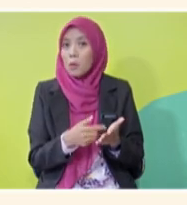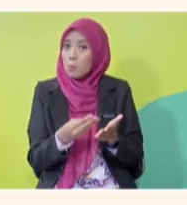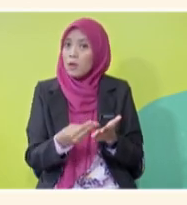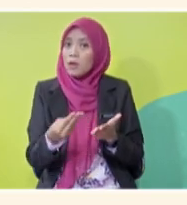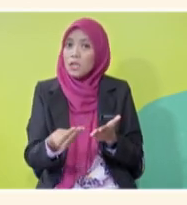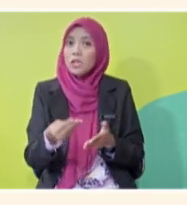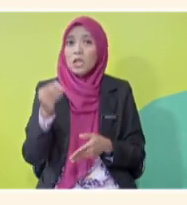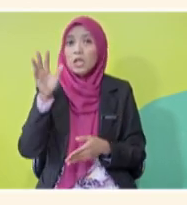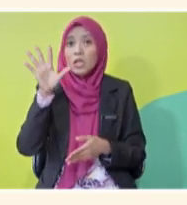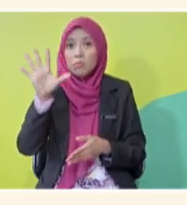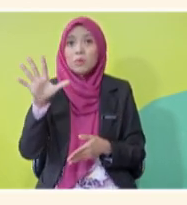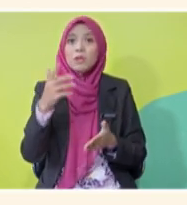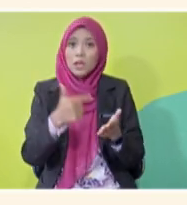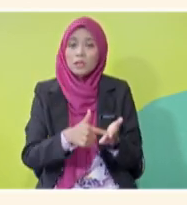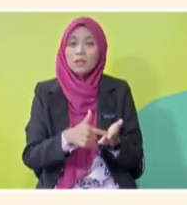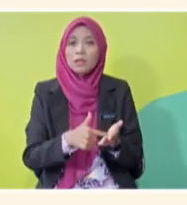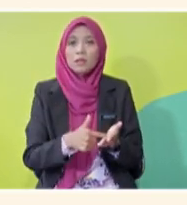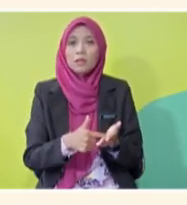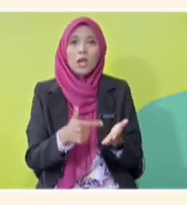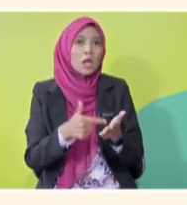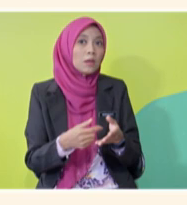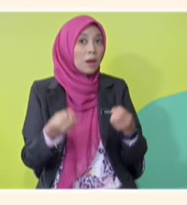lagi banyak